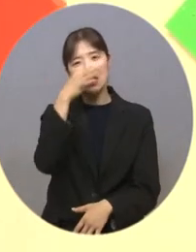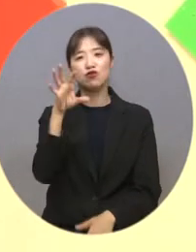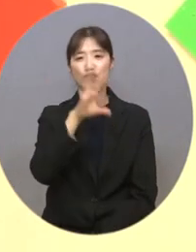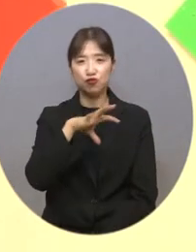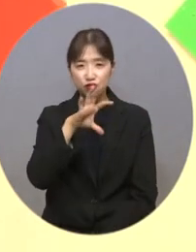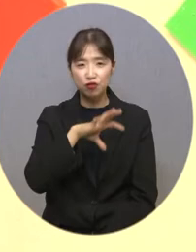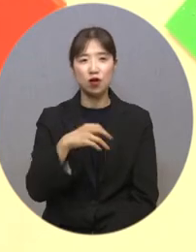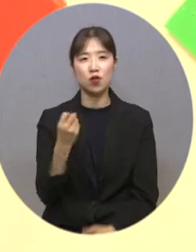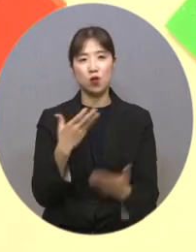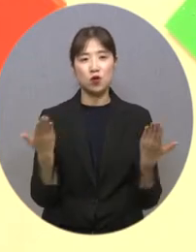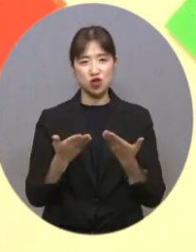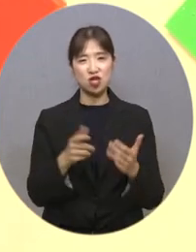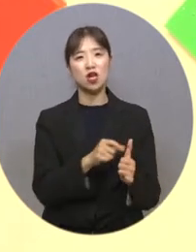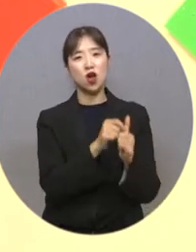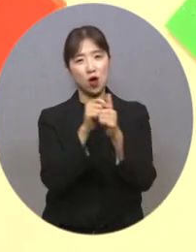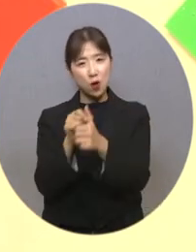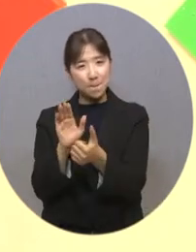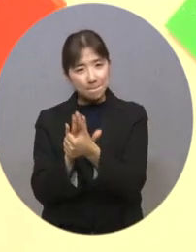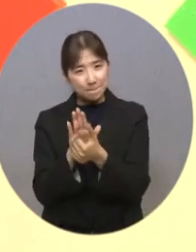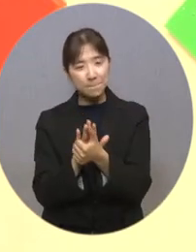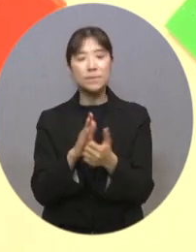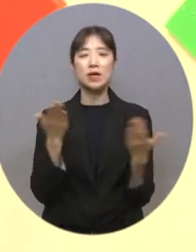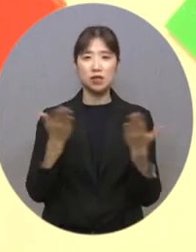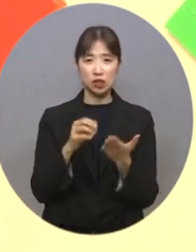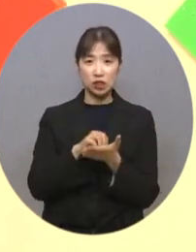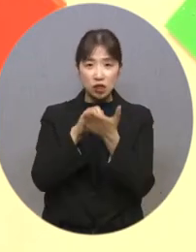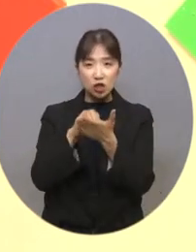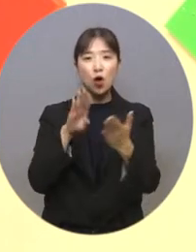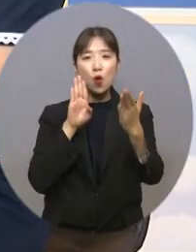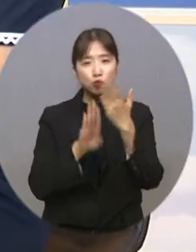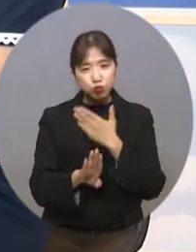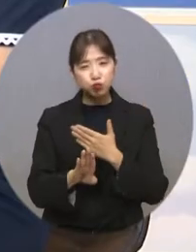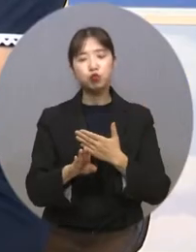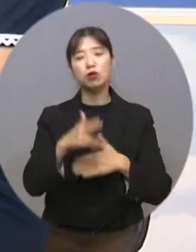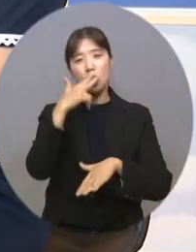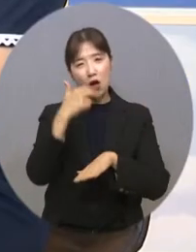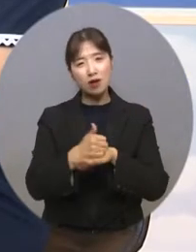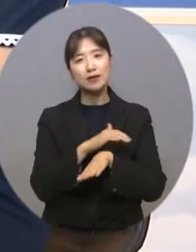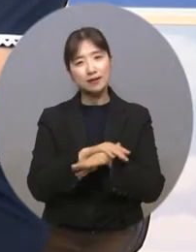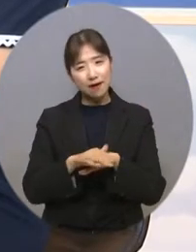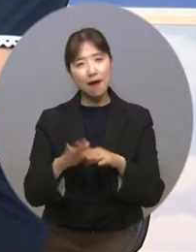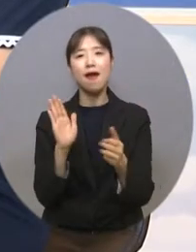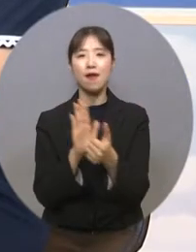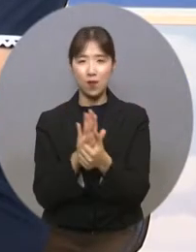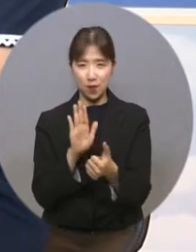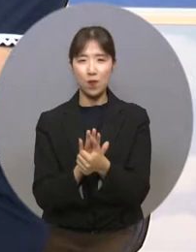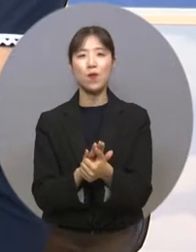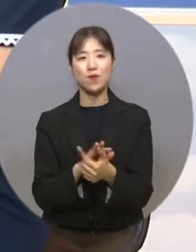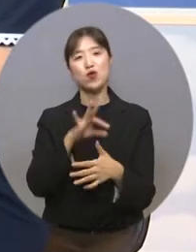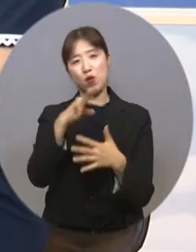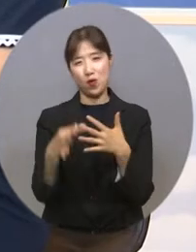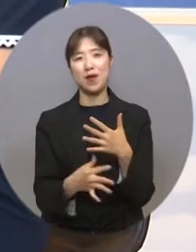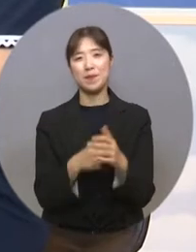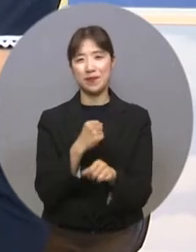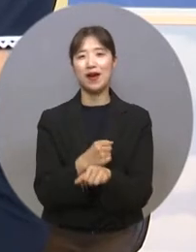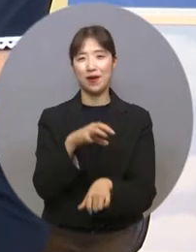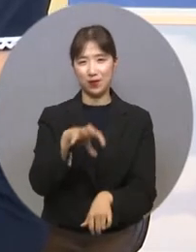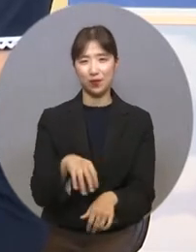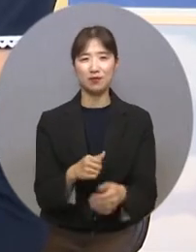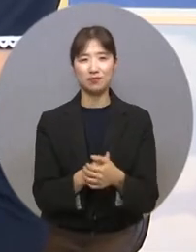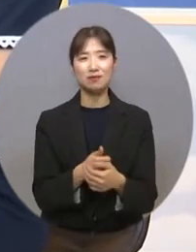또 취업 발전, 취업 이후의 어떤 적응 지도와 직업 재활 프로그램을 제공하는 곳입니다. 네,